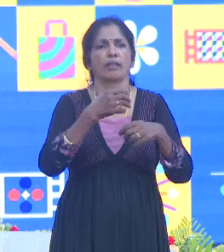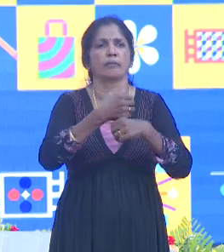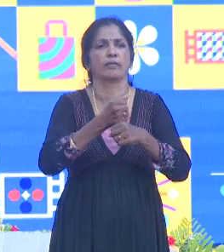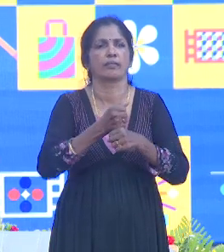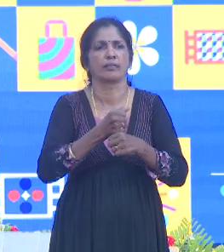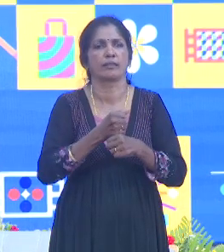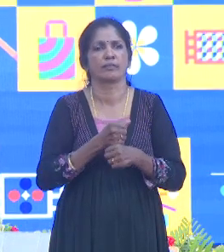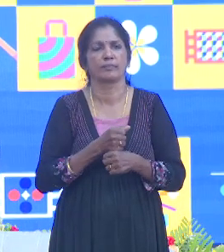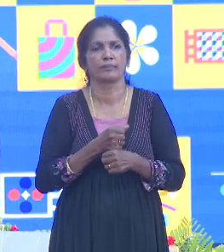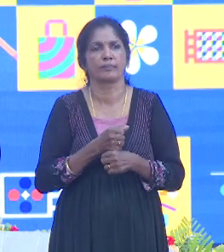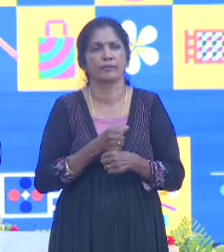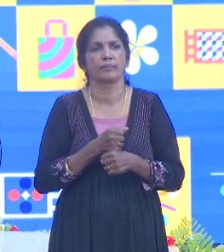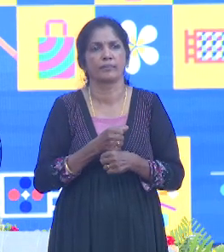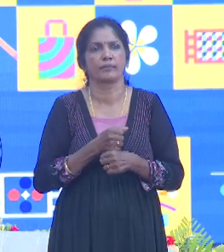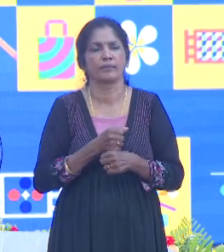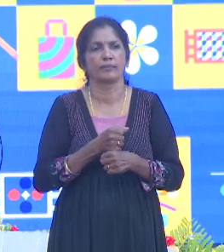കാരണം